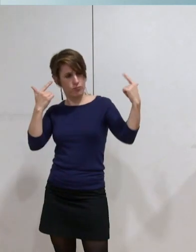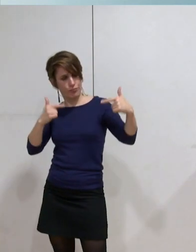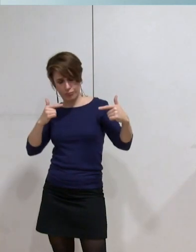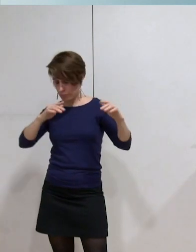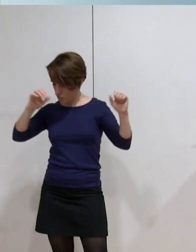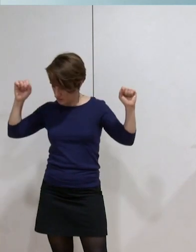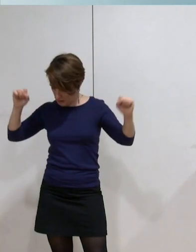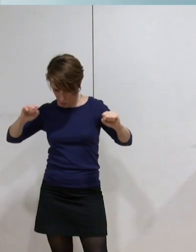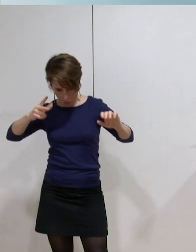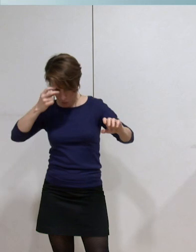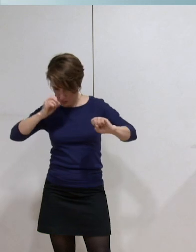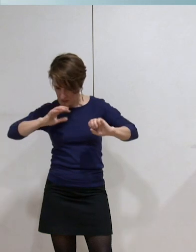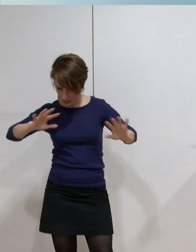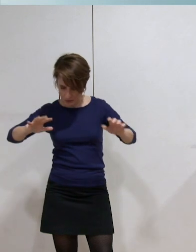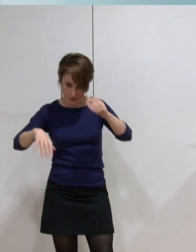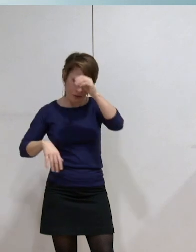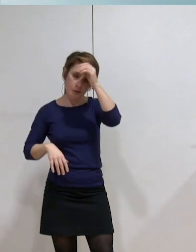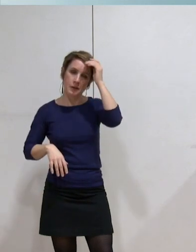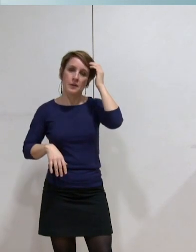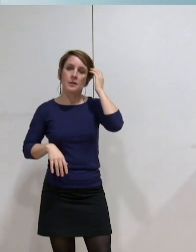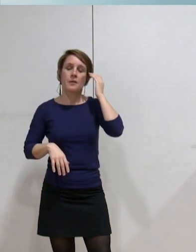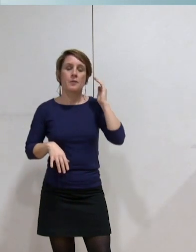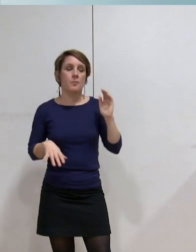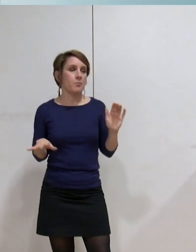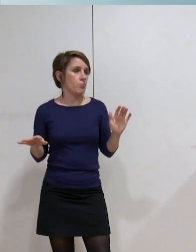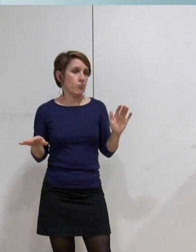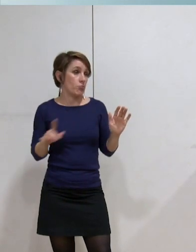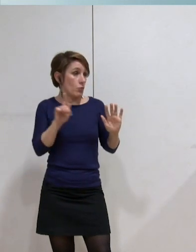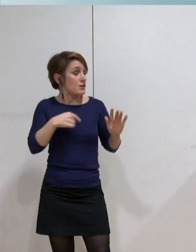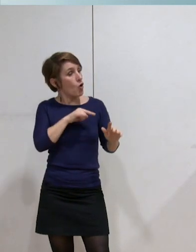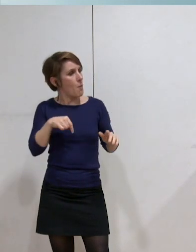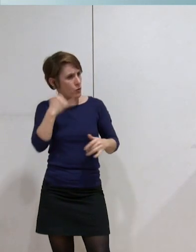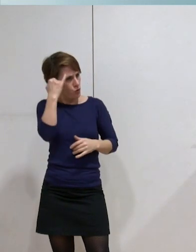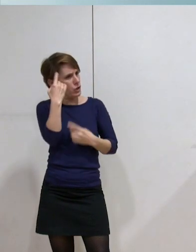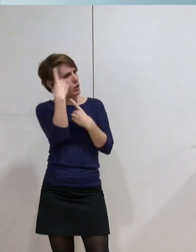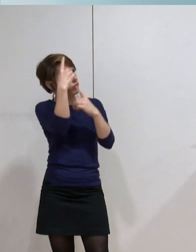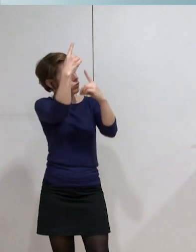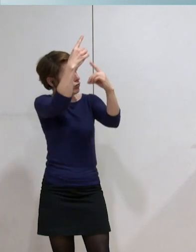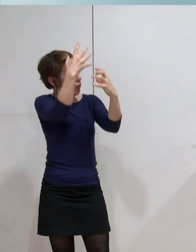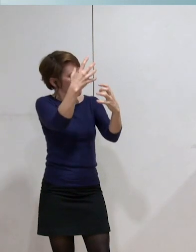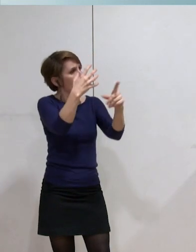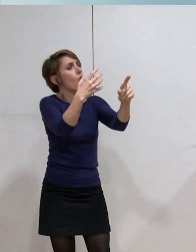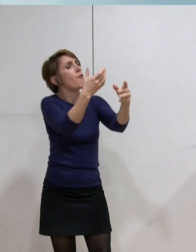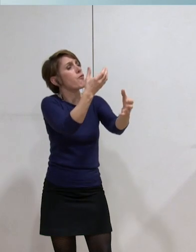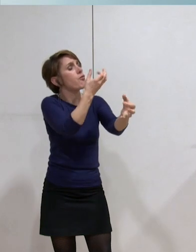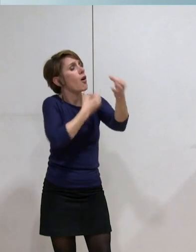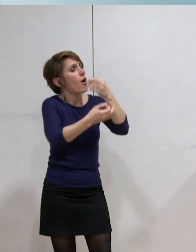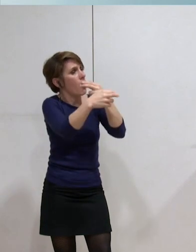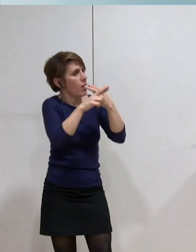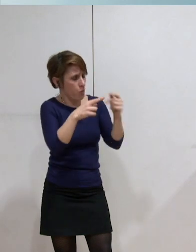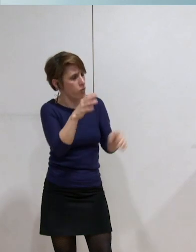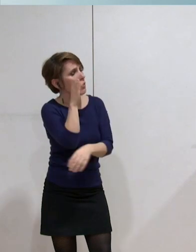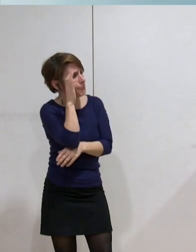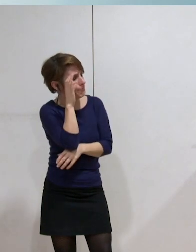bien et donc il est légitime que nous défendionsre amend on entend votre point de vue dès